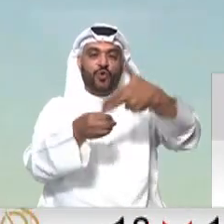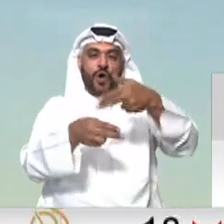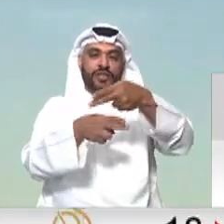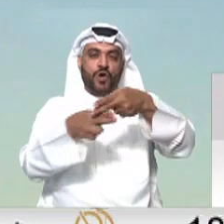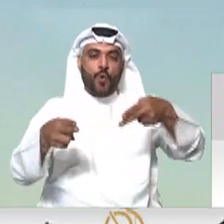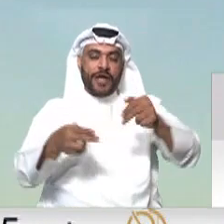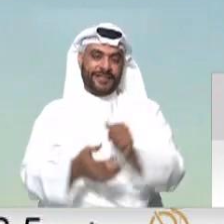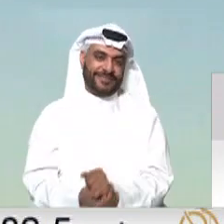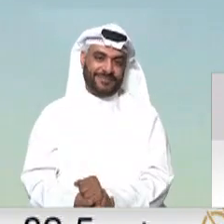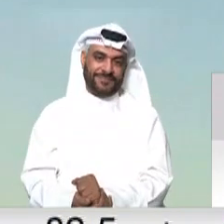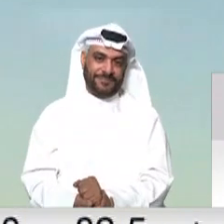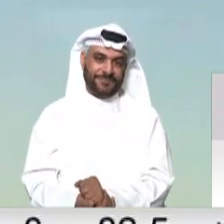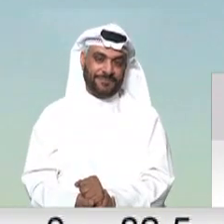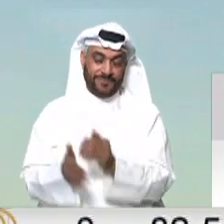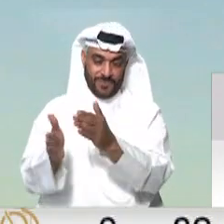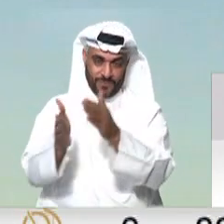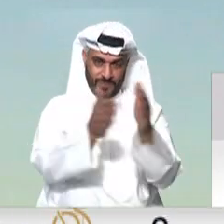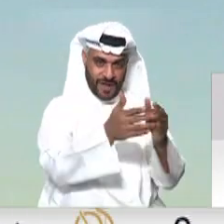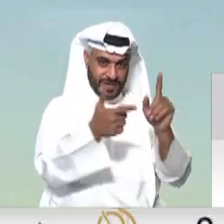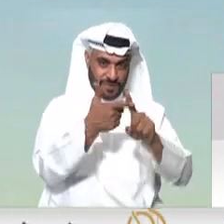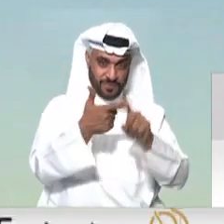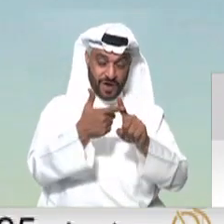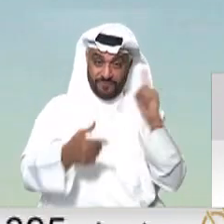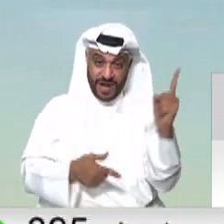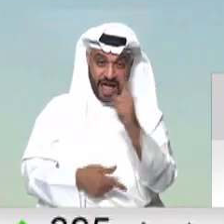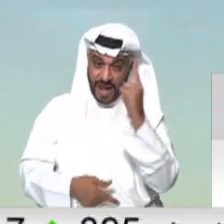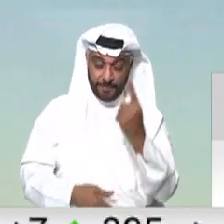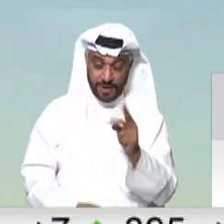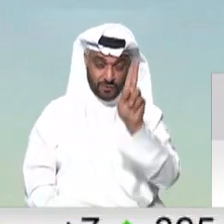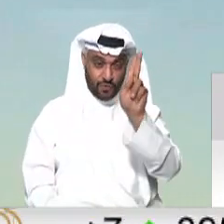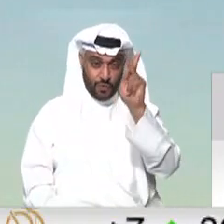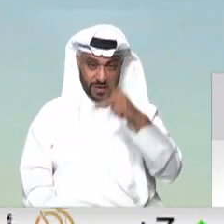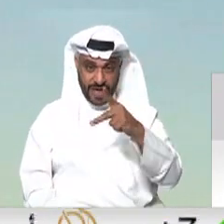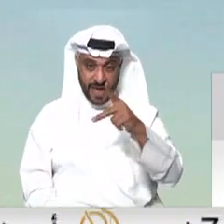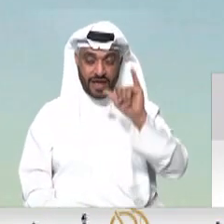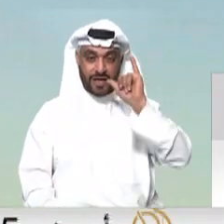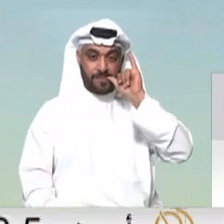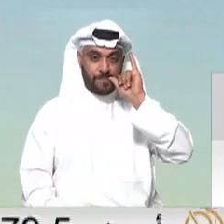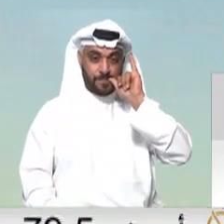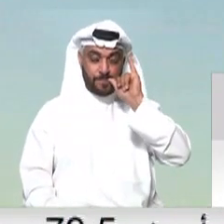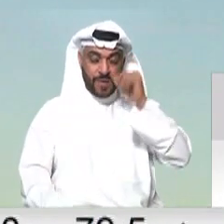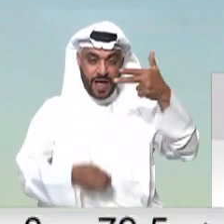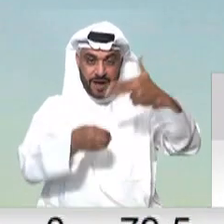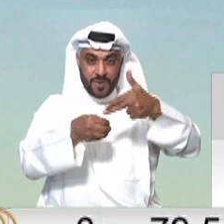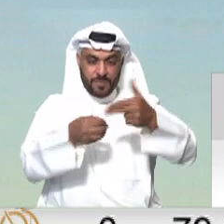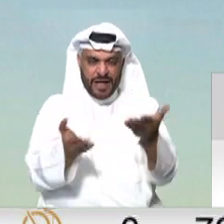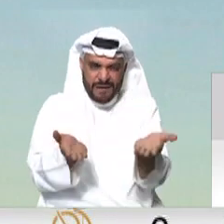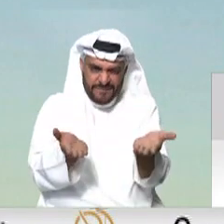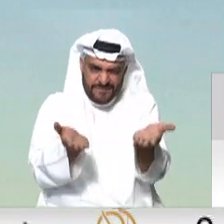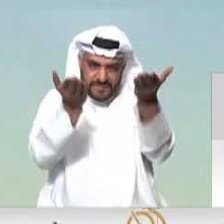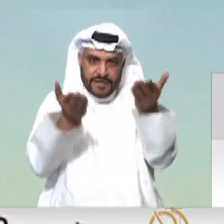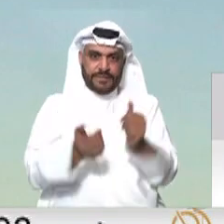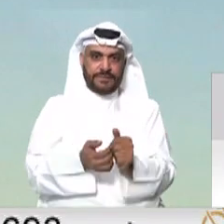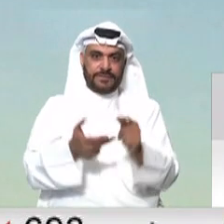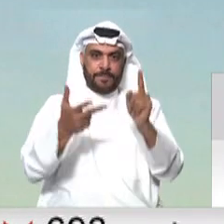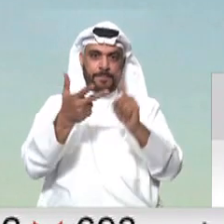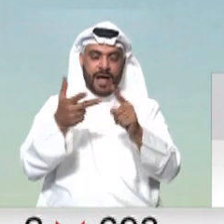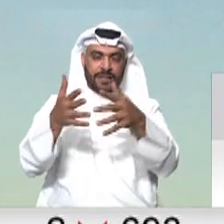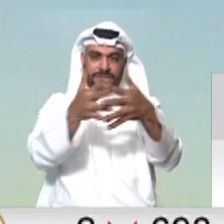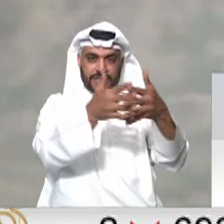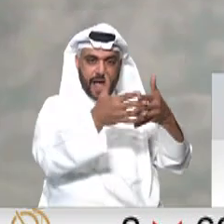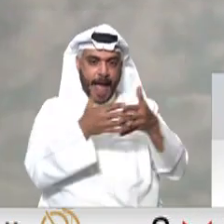البترول الكويتيه اما عالميا فقد ارتفعت اسعار النفط وسط استمرار توقعات